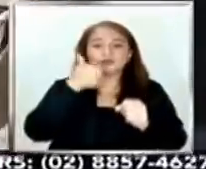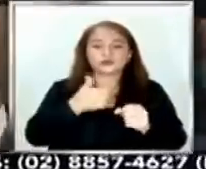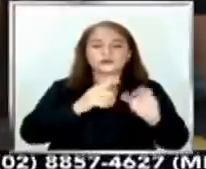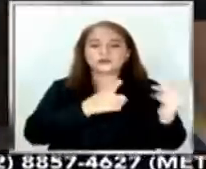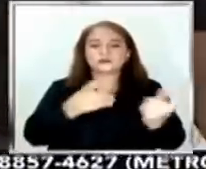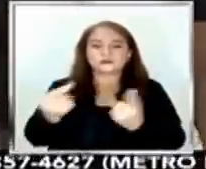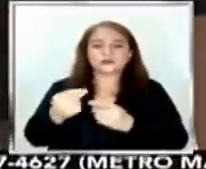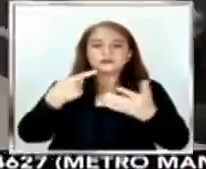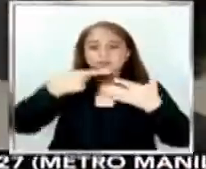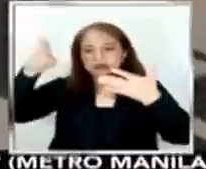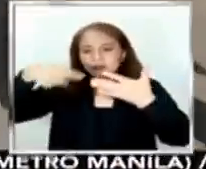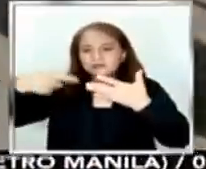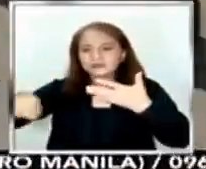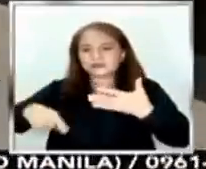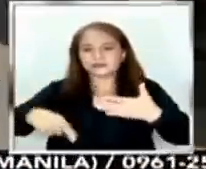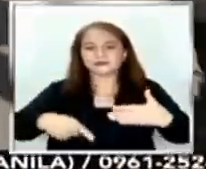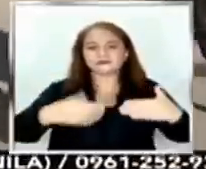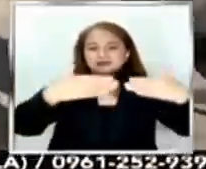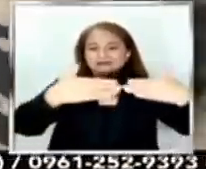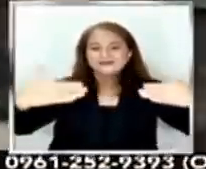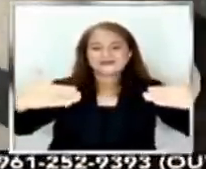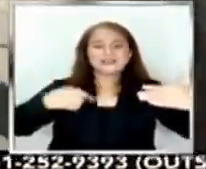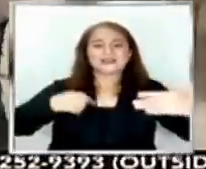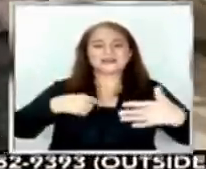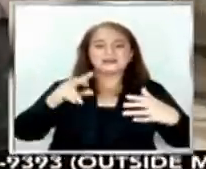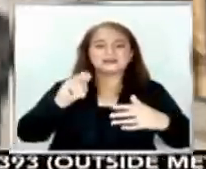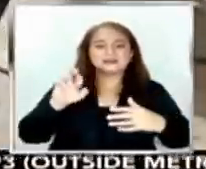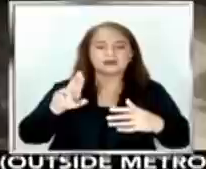sa mga boundary ng NCR, Laguna, Cavite,